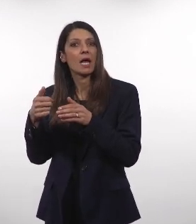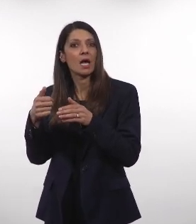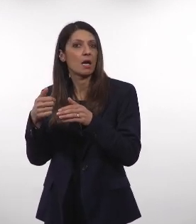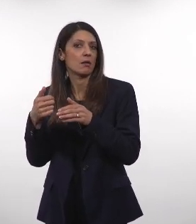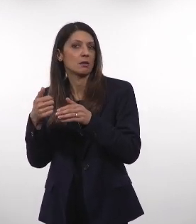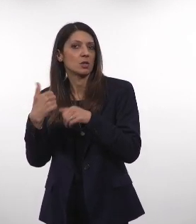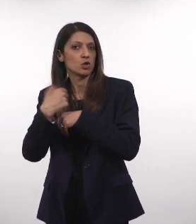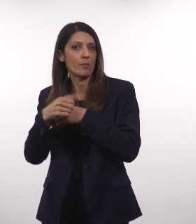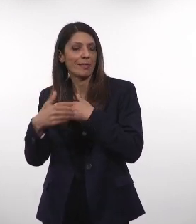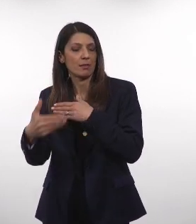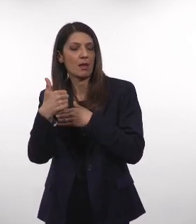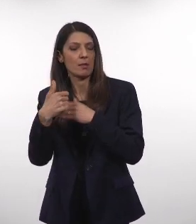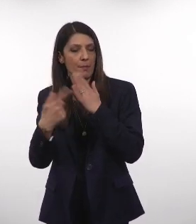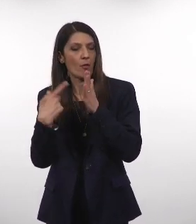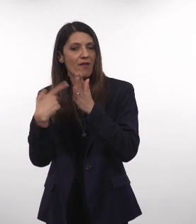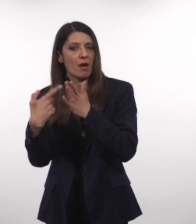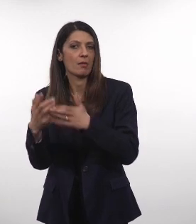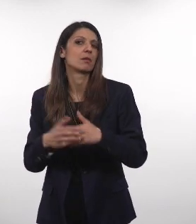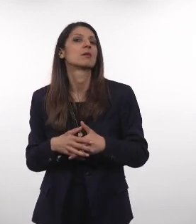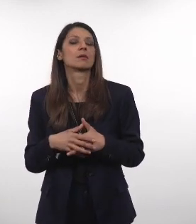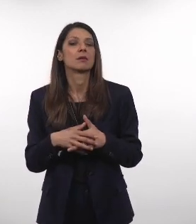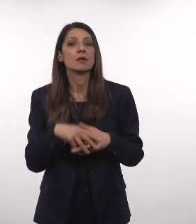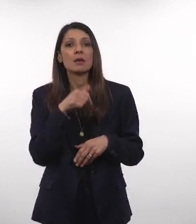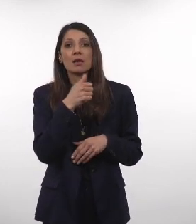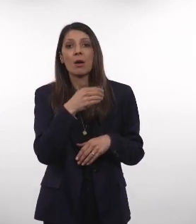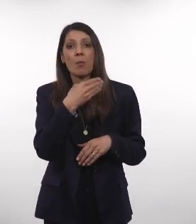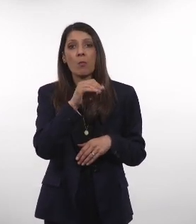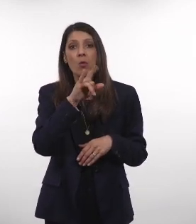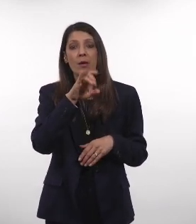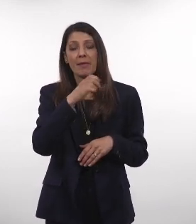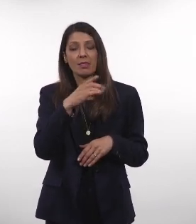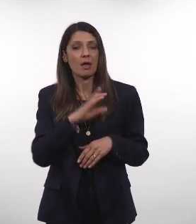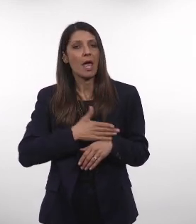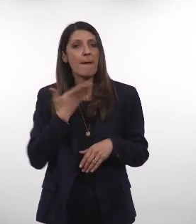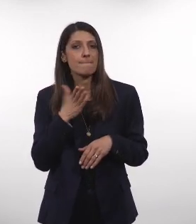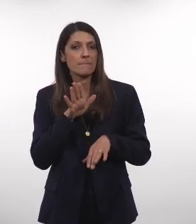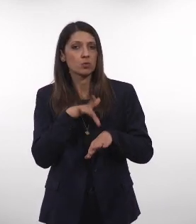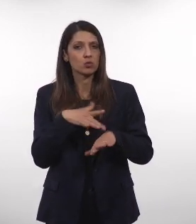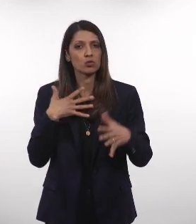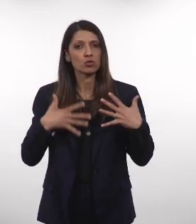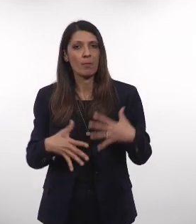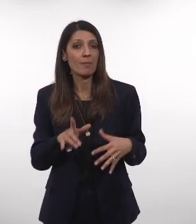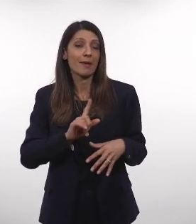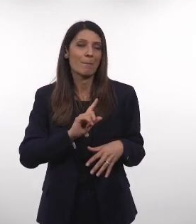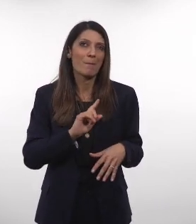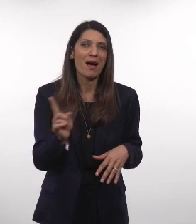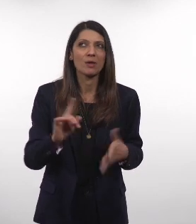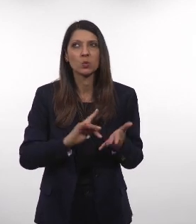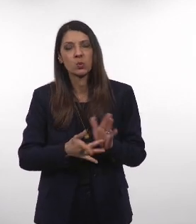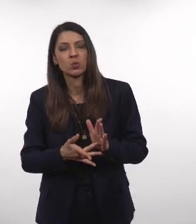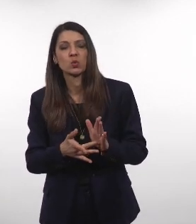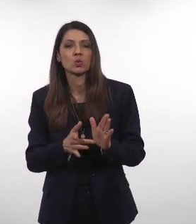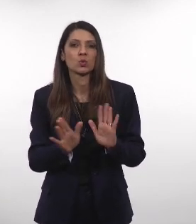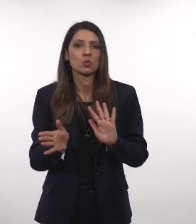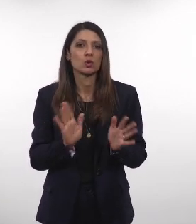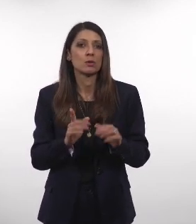refaire auprès de Mohamed. Mohamed, il aime le contact tactile, mais pas n'importe lesquels. En tout cas, pour ce qui